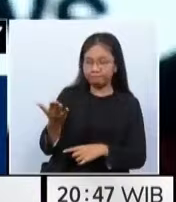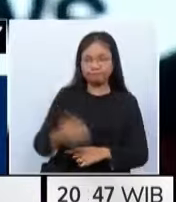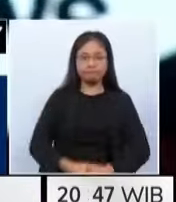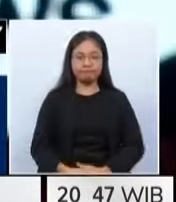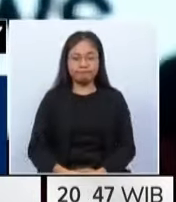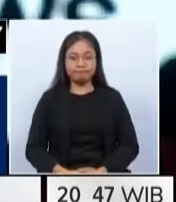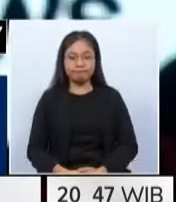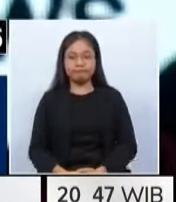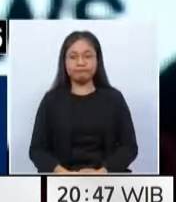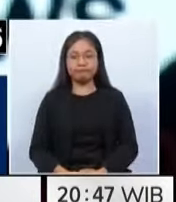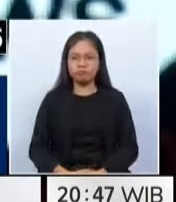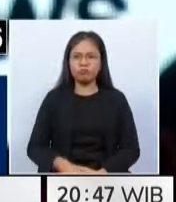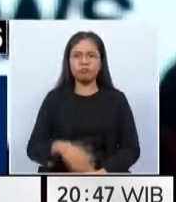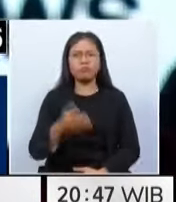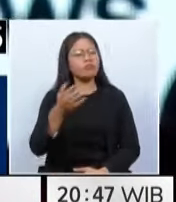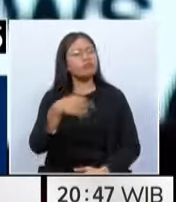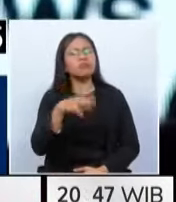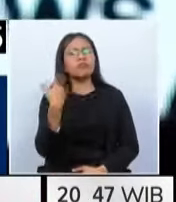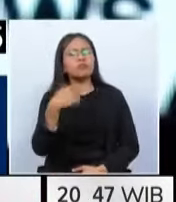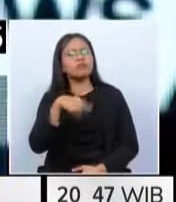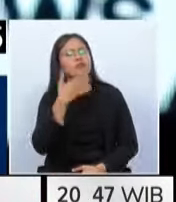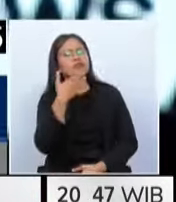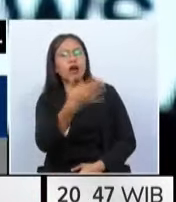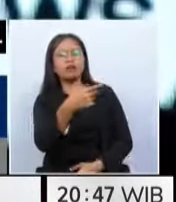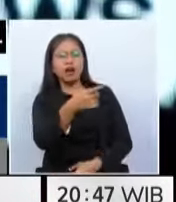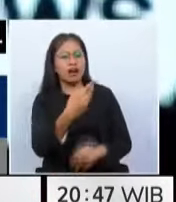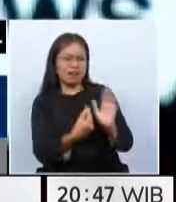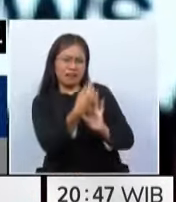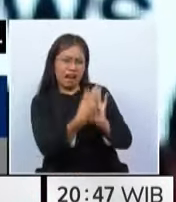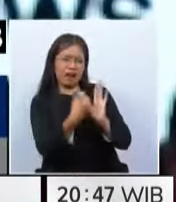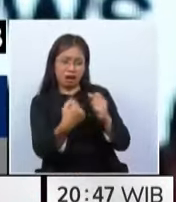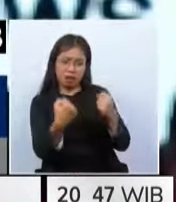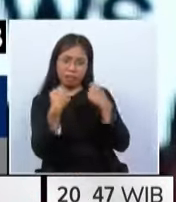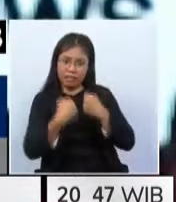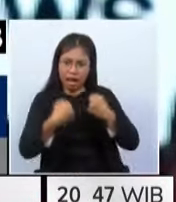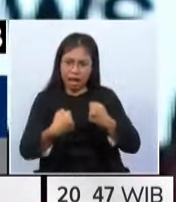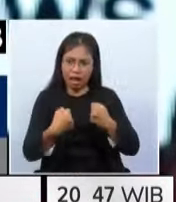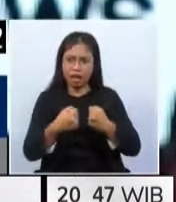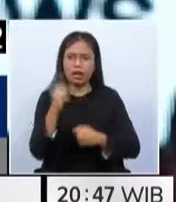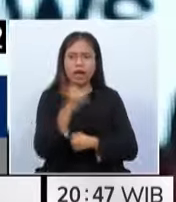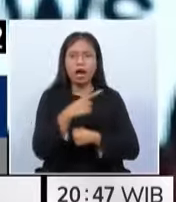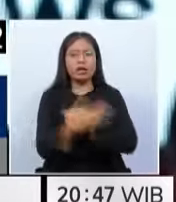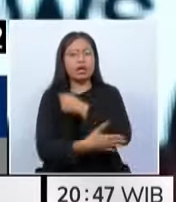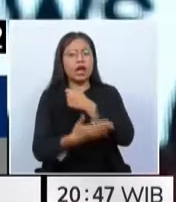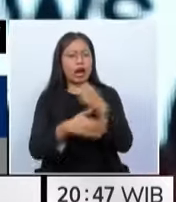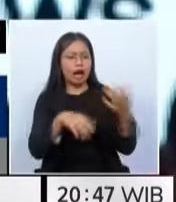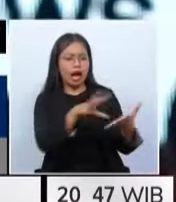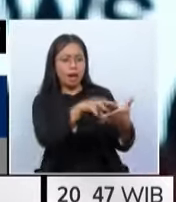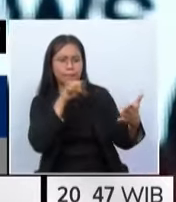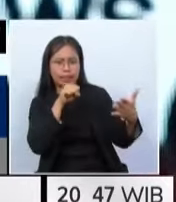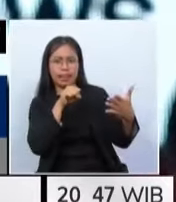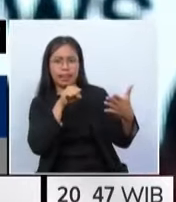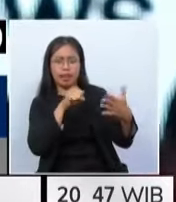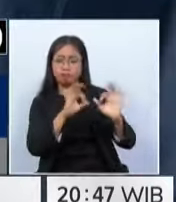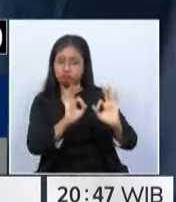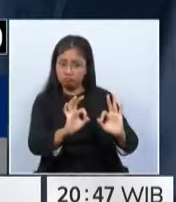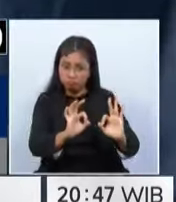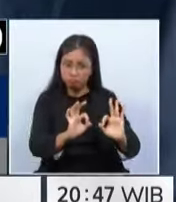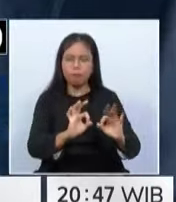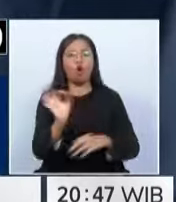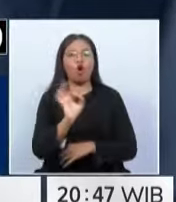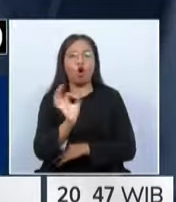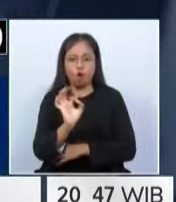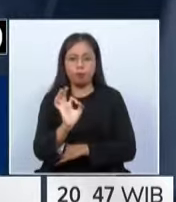ideal tadi saya sampaikan kita perlu 1 sampai 2% dari PDB sekarang masih 0,78% ini data